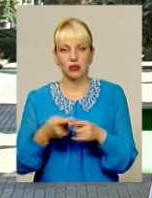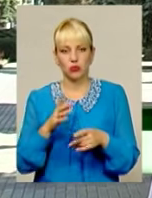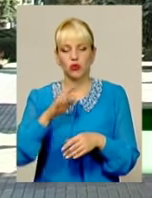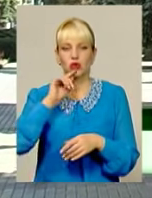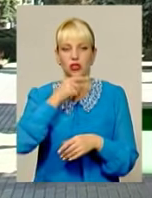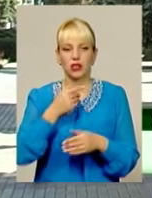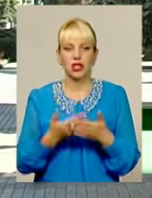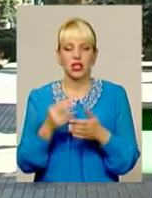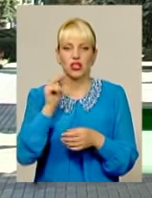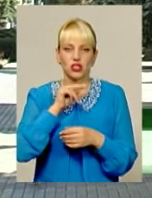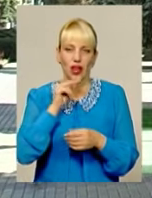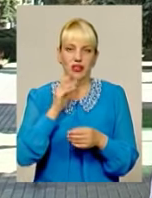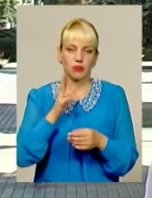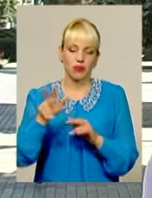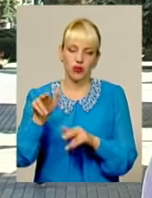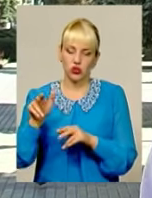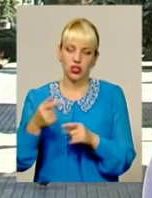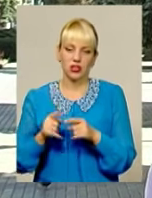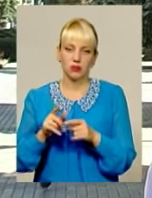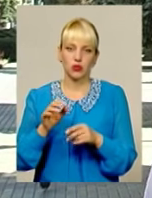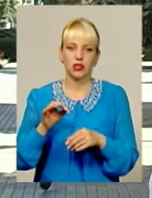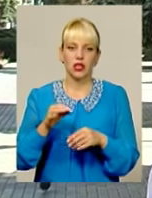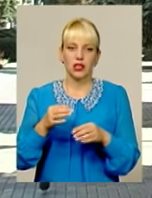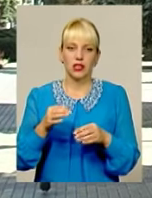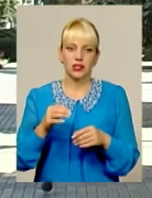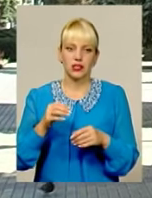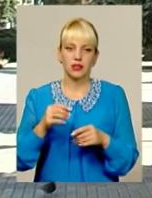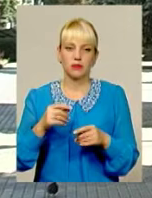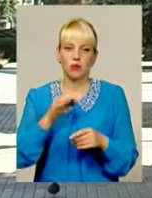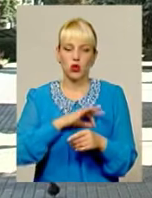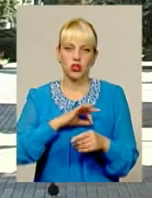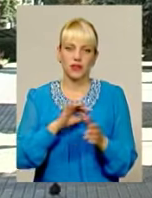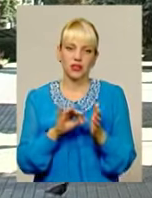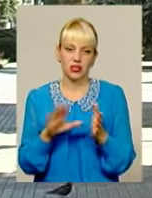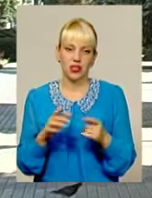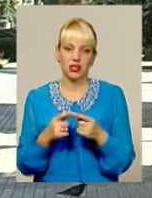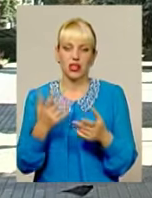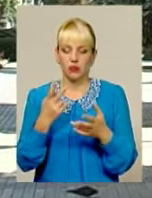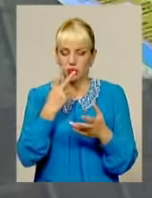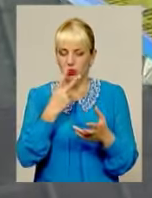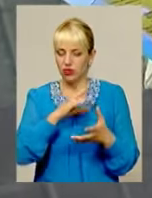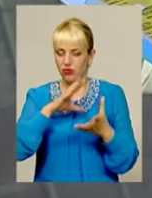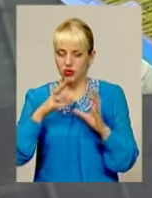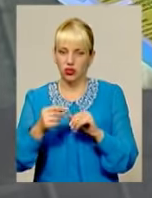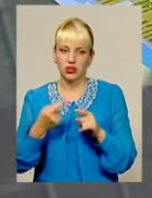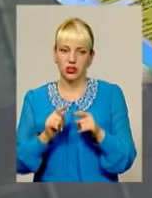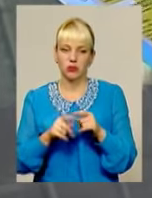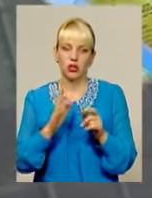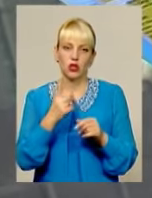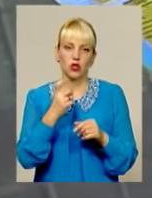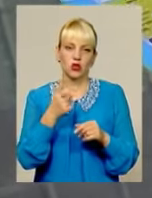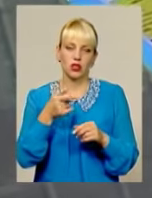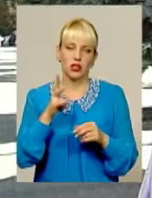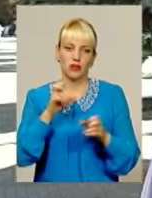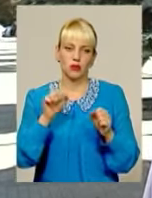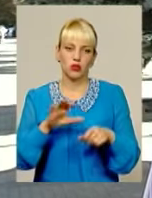чайника. Це пару копійок, але копійка до копійки в підсумку у рік, і ми бачимо, що це десь сотня гривень вже